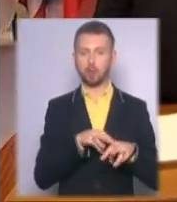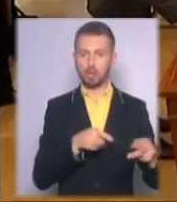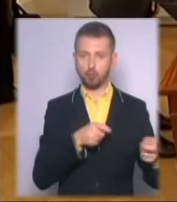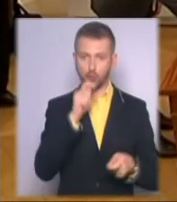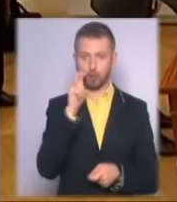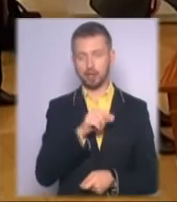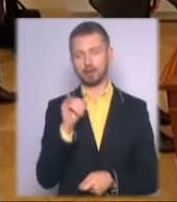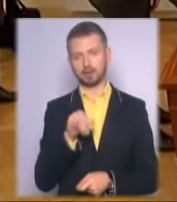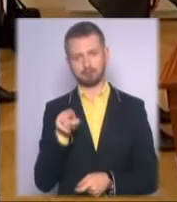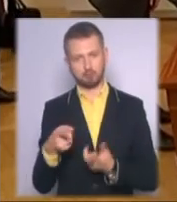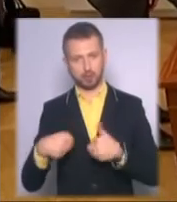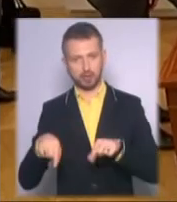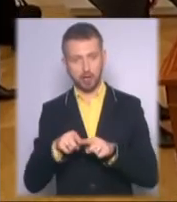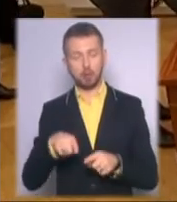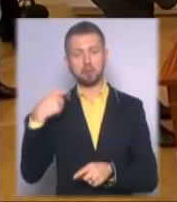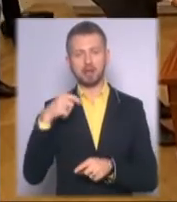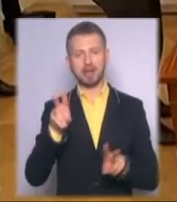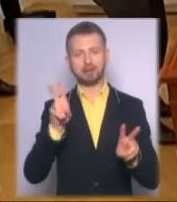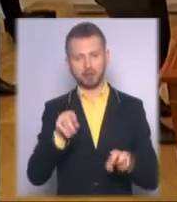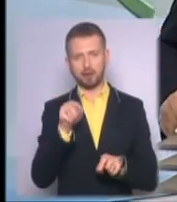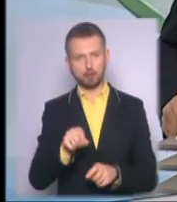Президент назвав його дорожньою картою реформ.